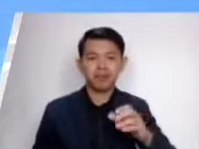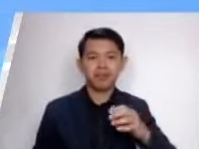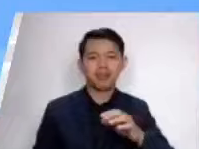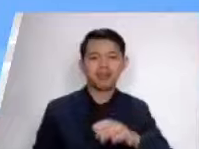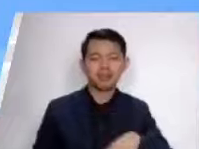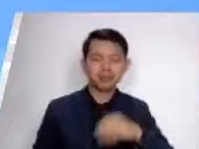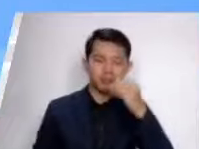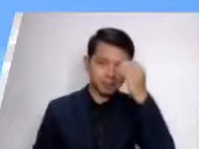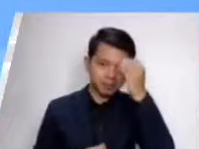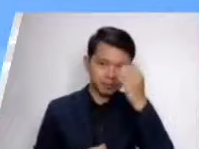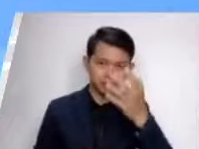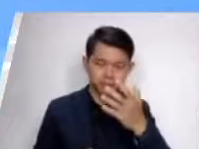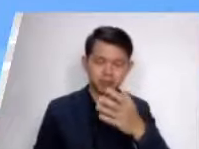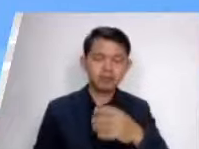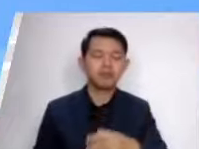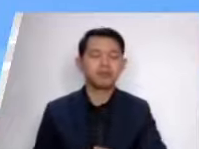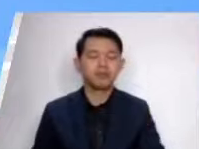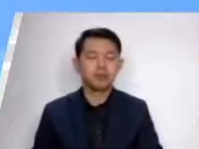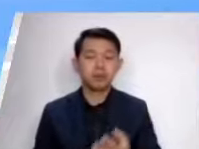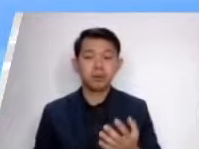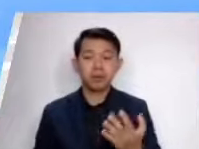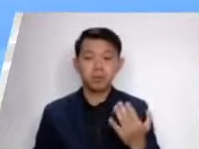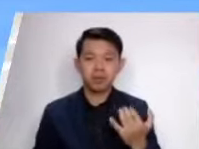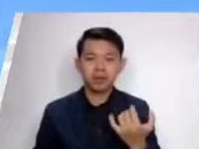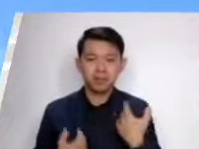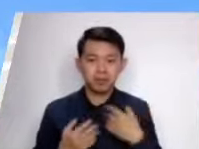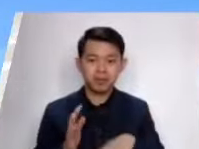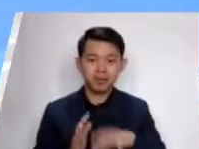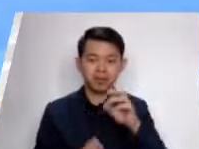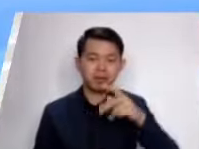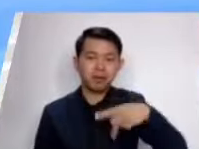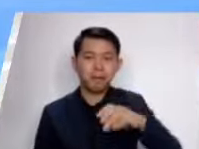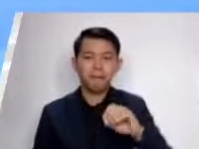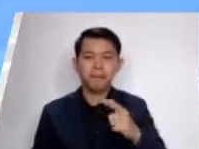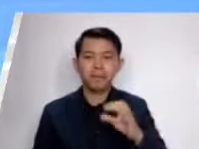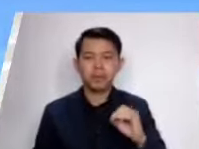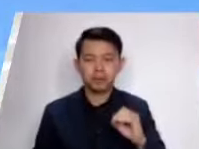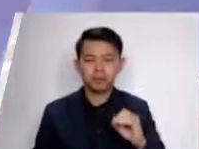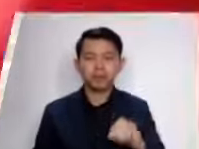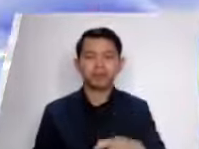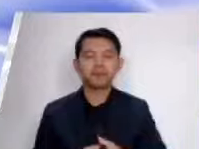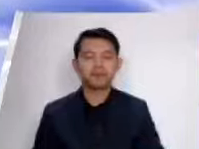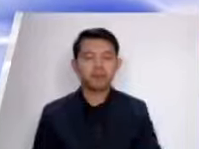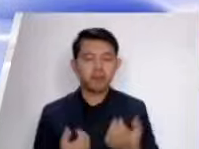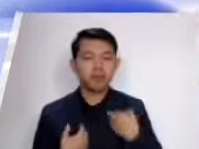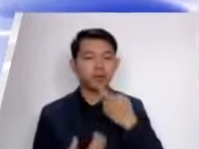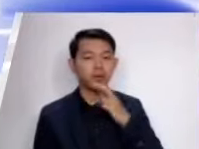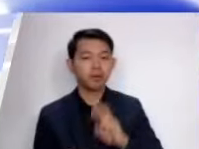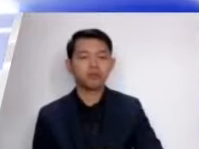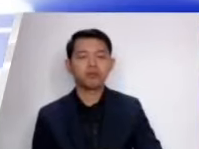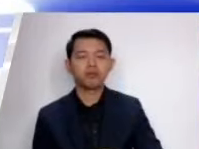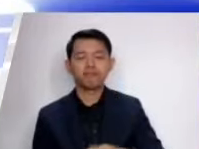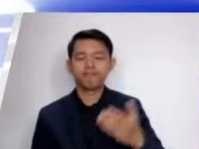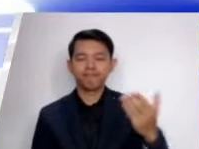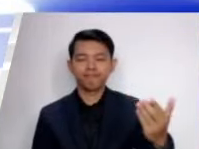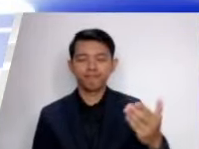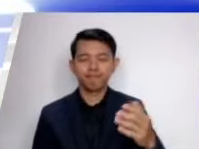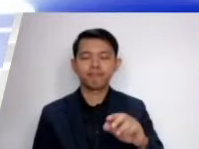bansa. Mula Porac, Pampanga, may ulat on the spot si Jonathan Andal, exclusive. Jonathan?